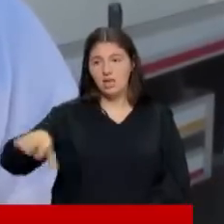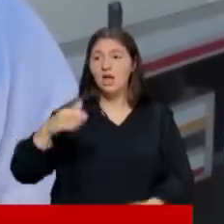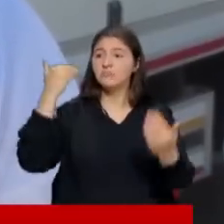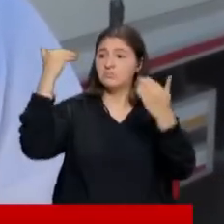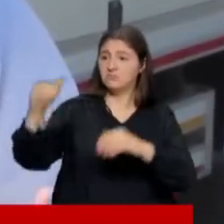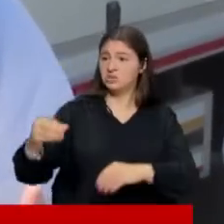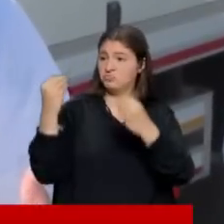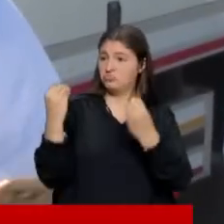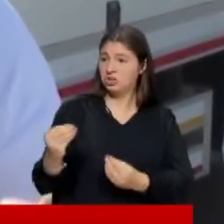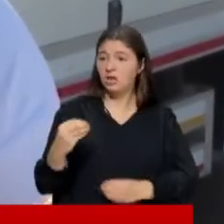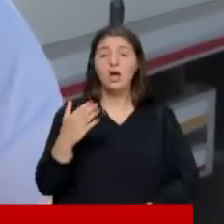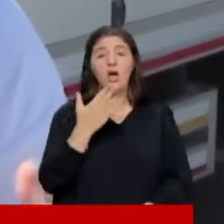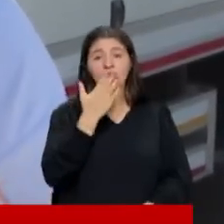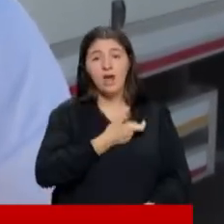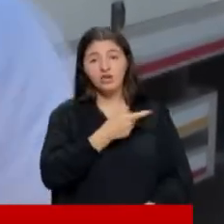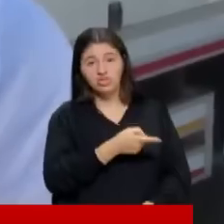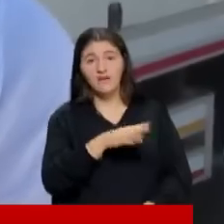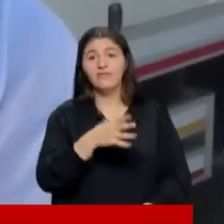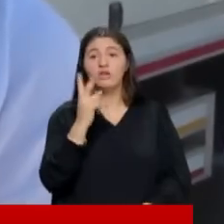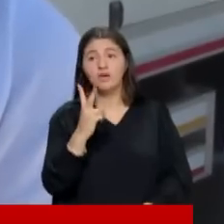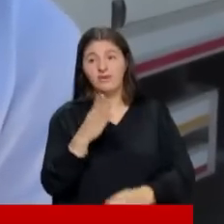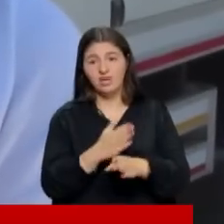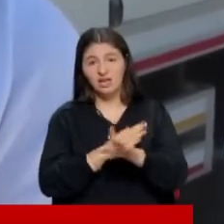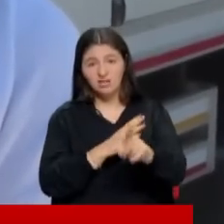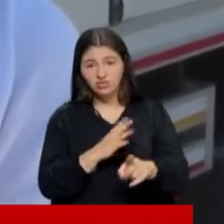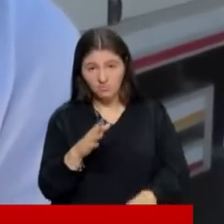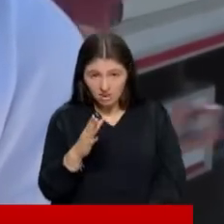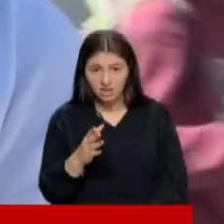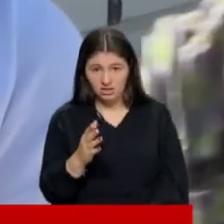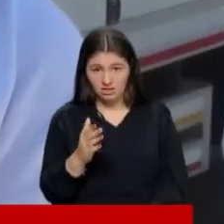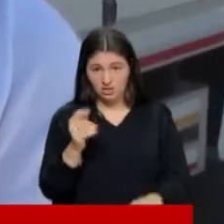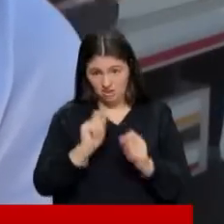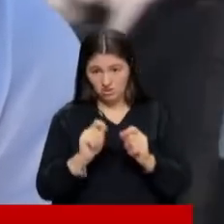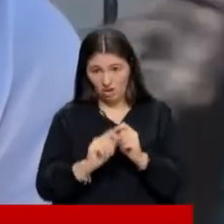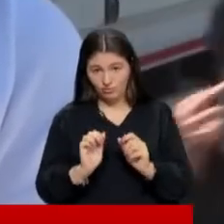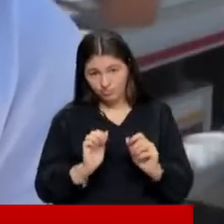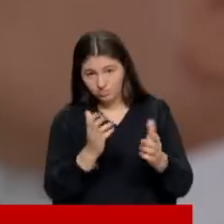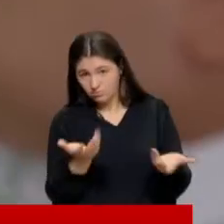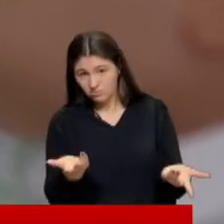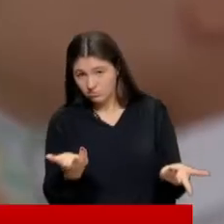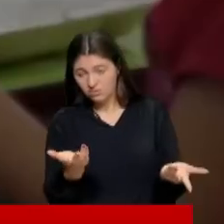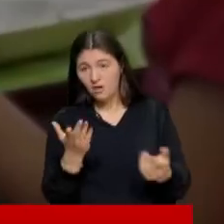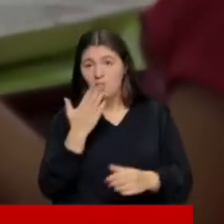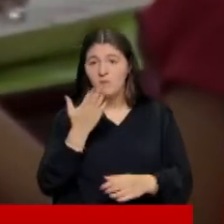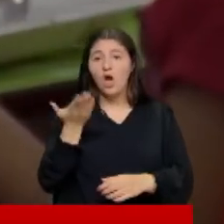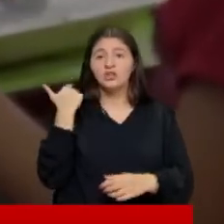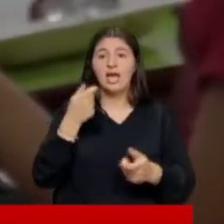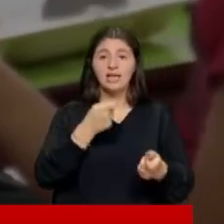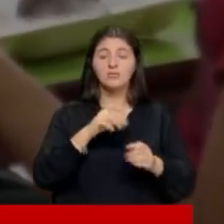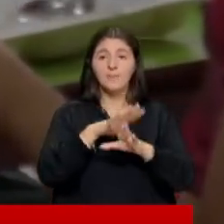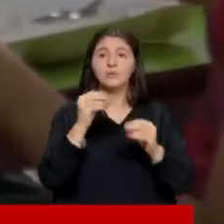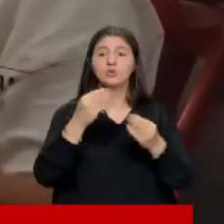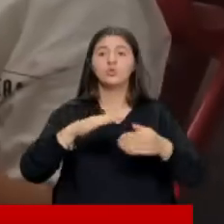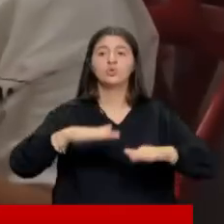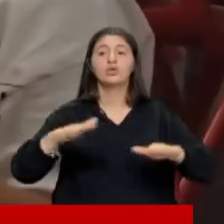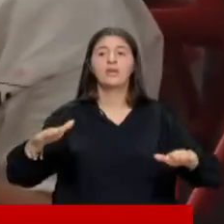olunuyor ama öğrenciye ya da normal bir vatandaşı mı tasarruf sağlanılıyor okul öncesi eğitimdeki tüm